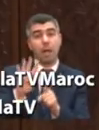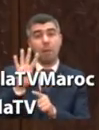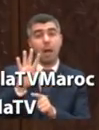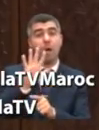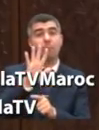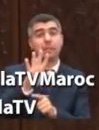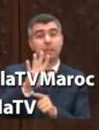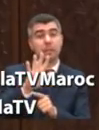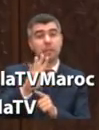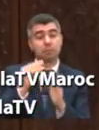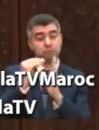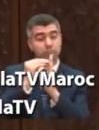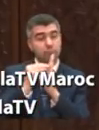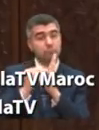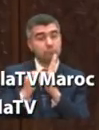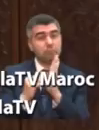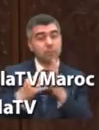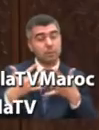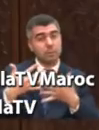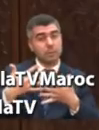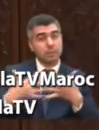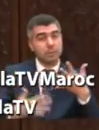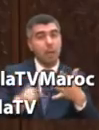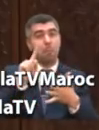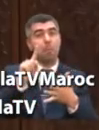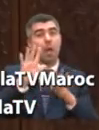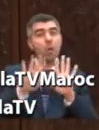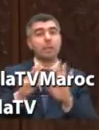ماده وطورناه وجودناه ومشينا ل 113